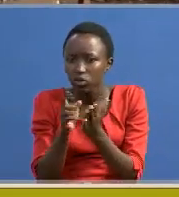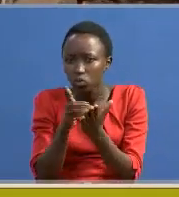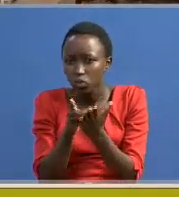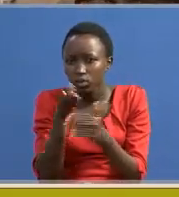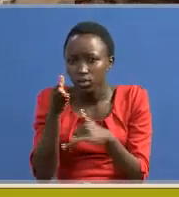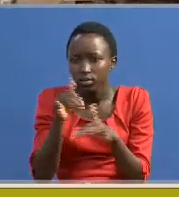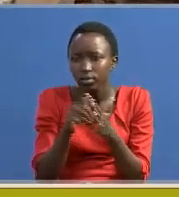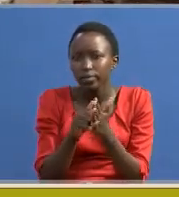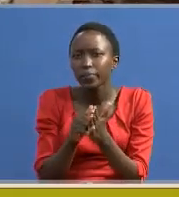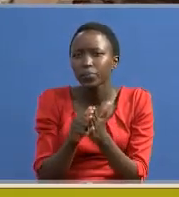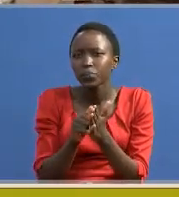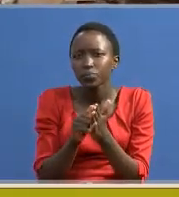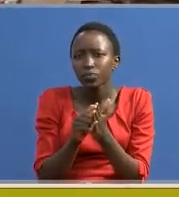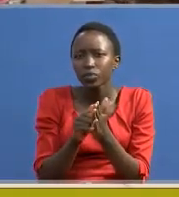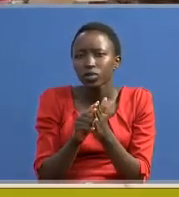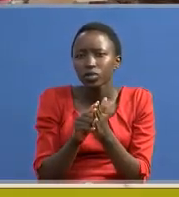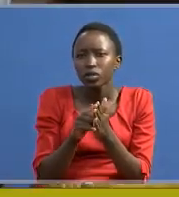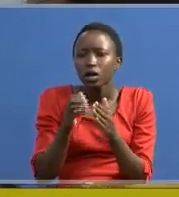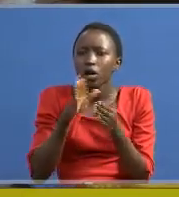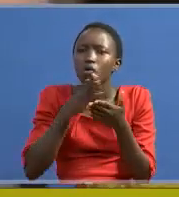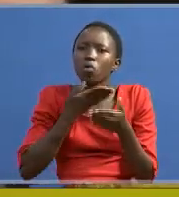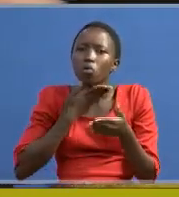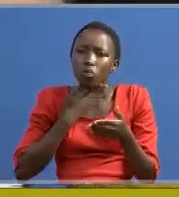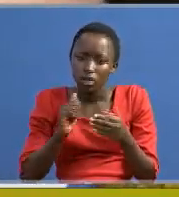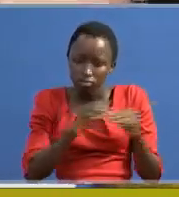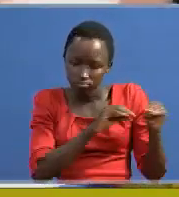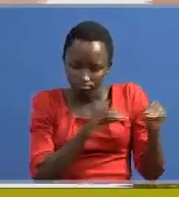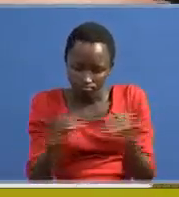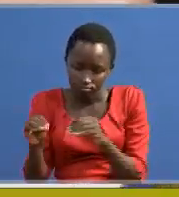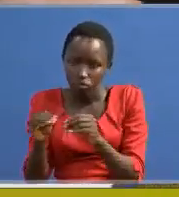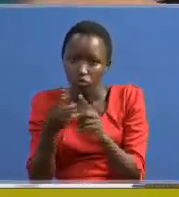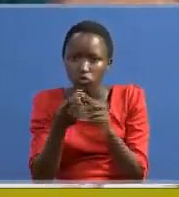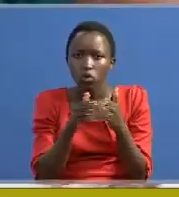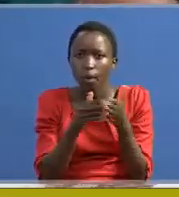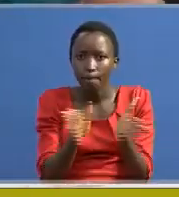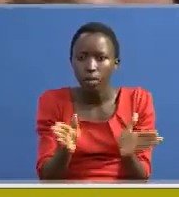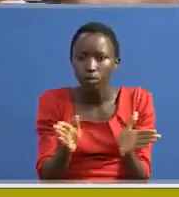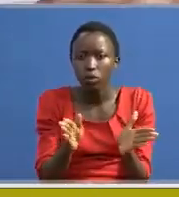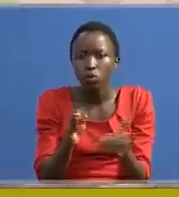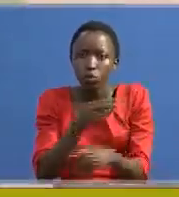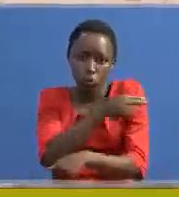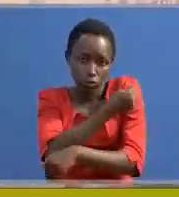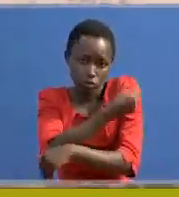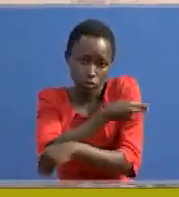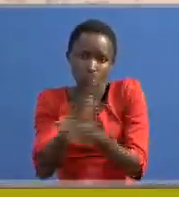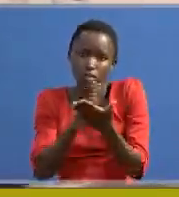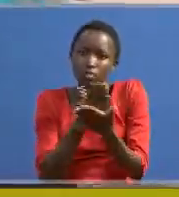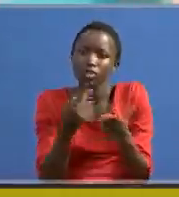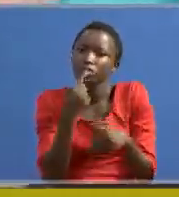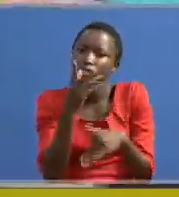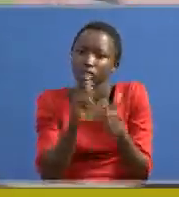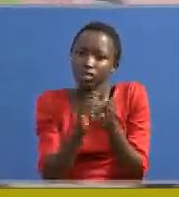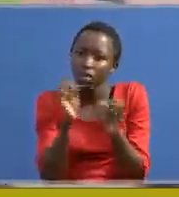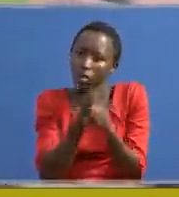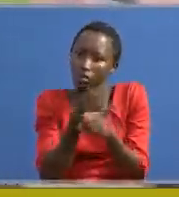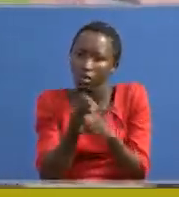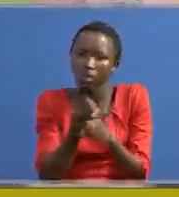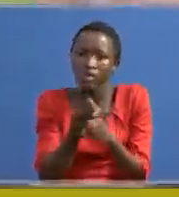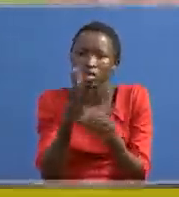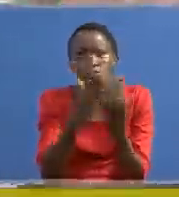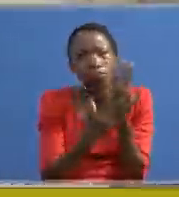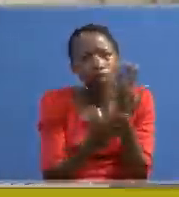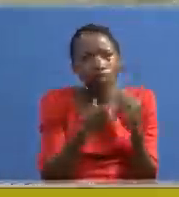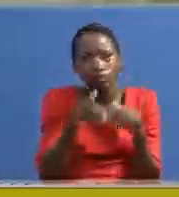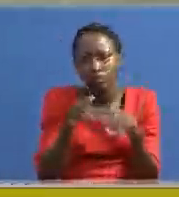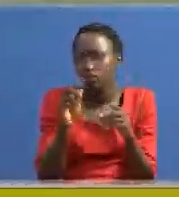katika hospitali hiyo walipuzilia mbali ombi lake la kutaka mkeo kuhamishwa hadi hospitali ya rufaa, swala ambalo anasema lilipelekea marehemu kuvuja damu